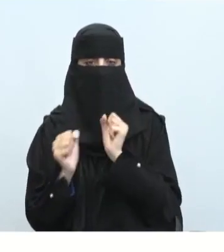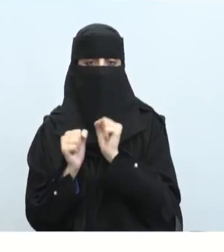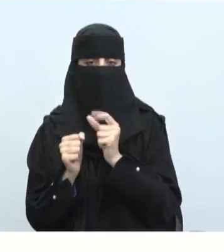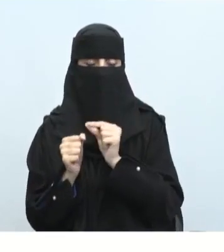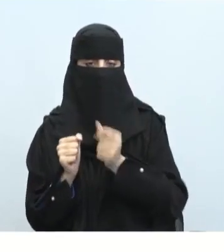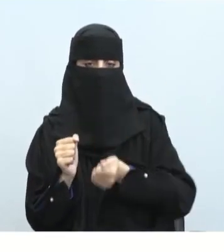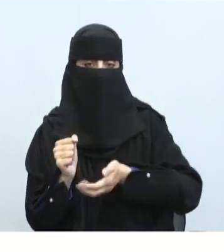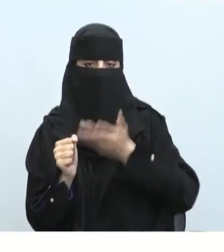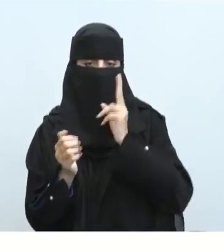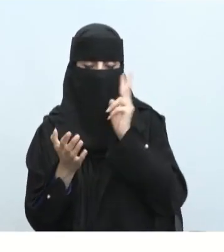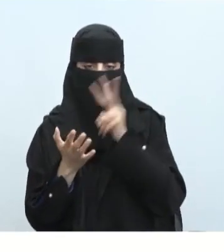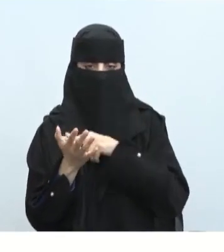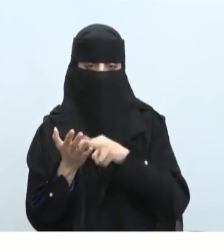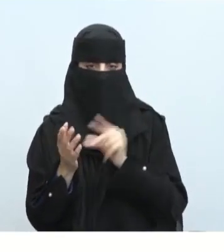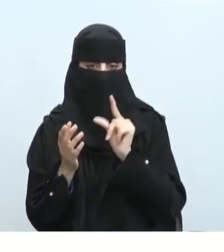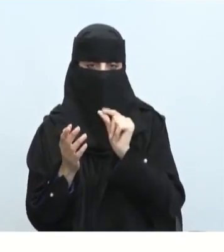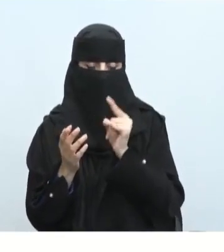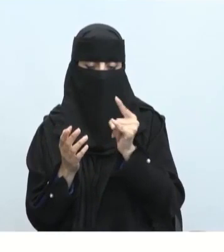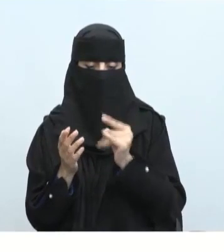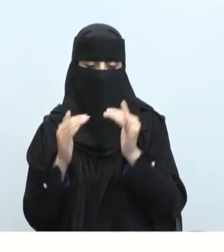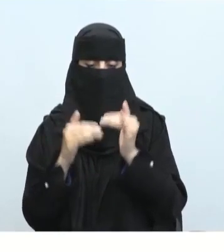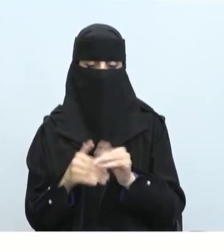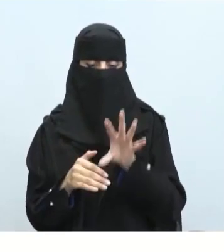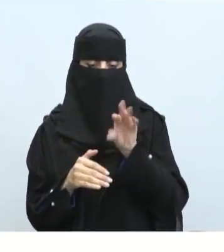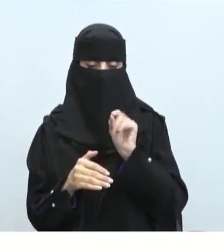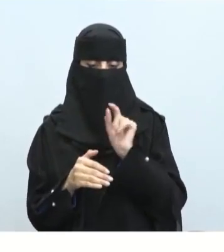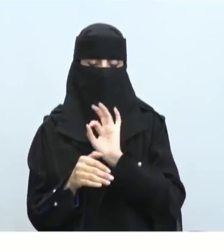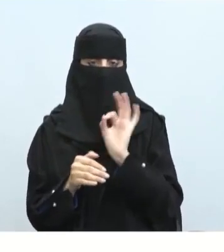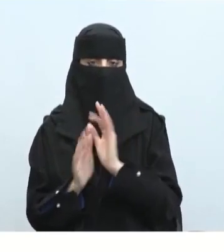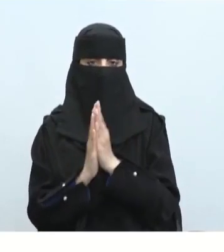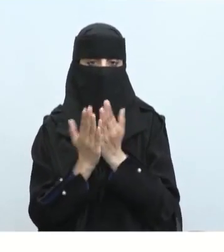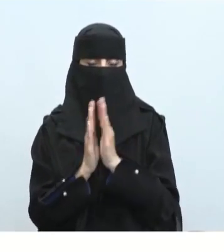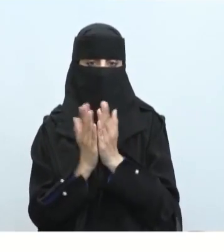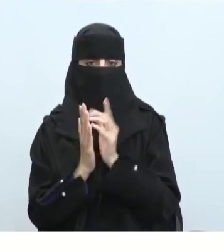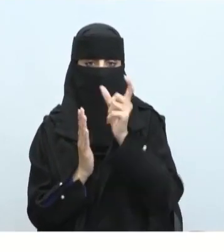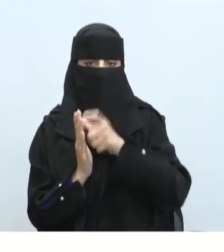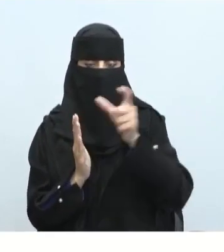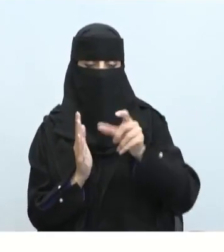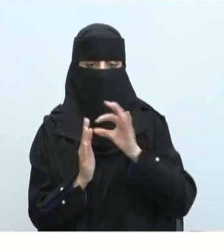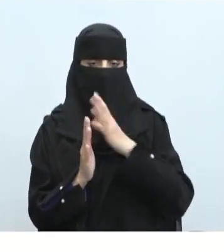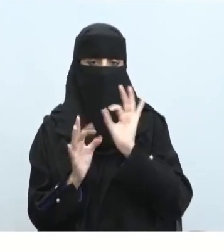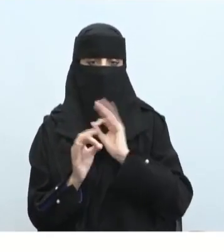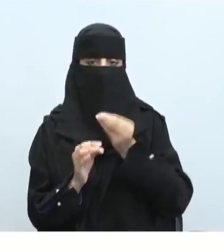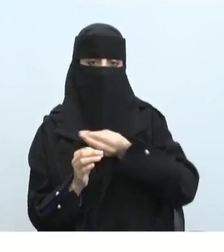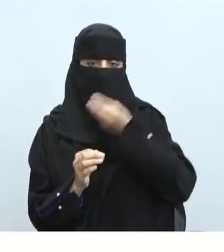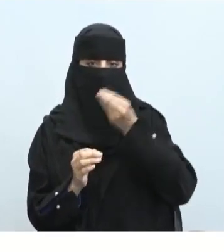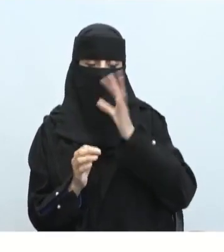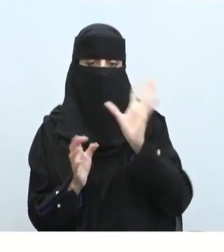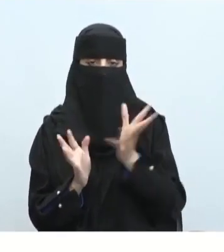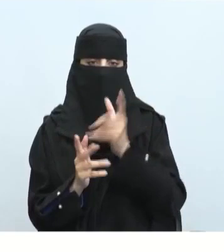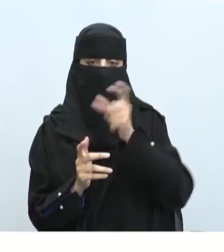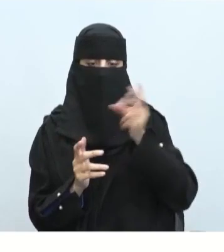كان المكتبات موائد طعام يختار كل واحد ما يحبه